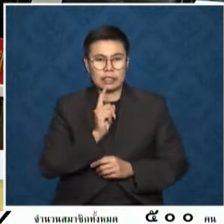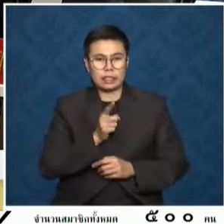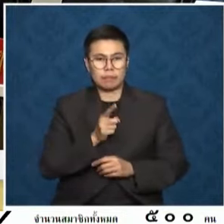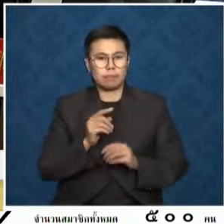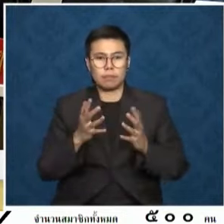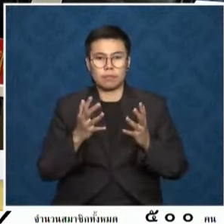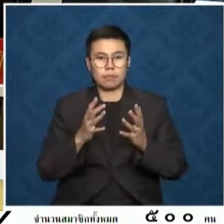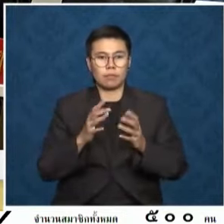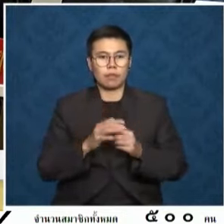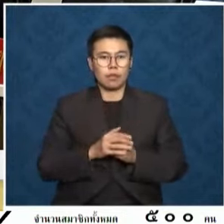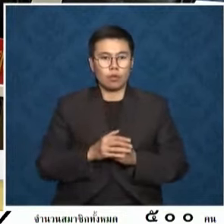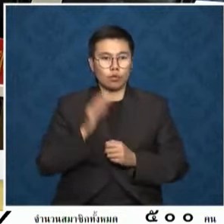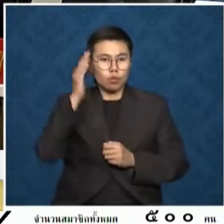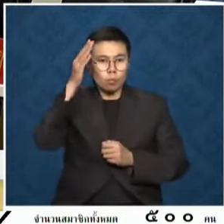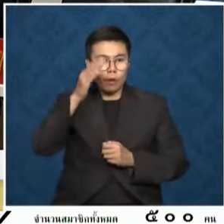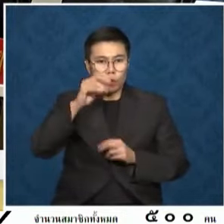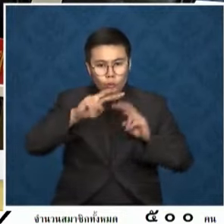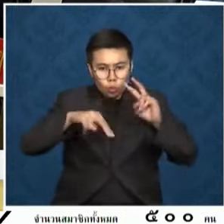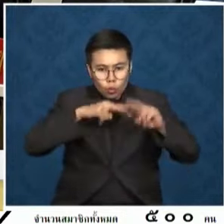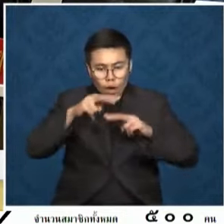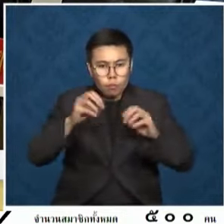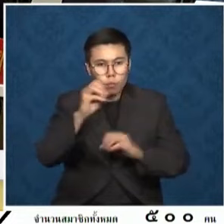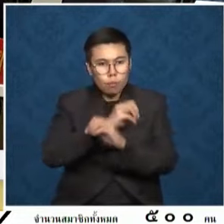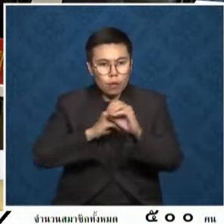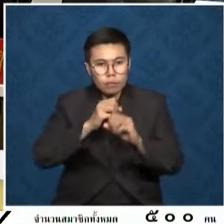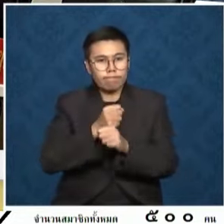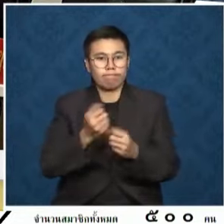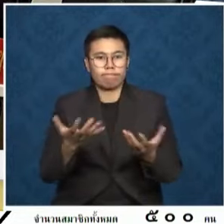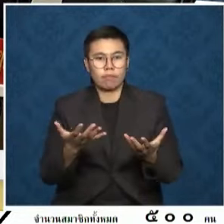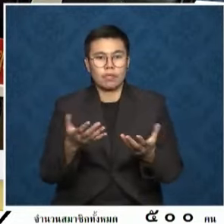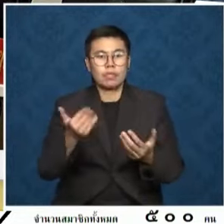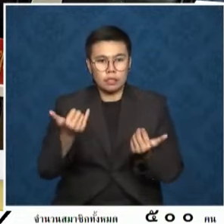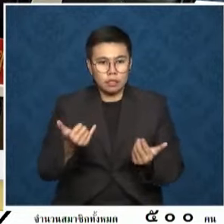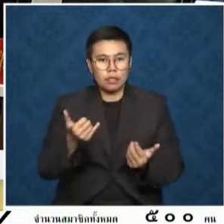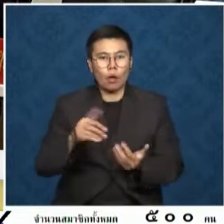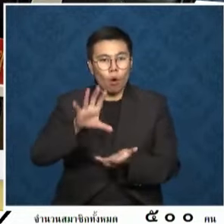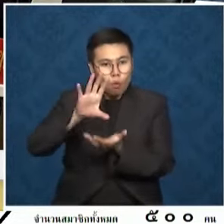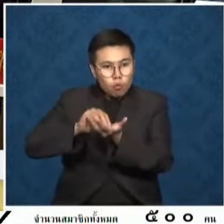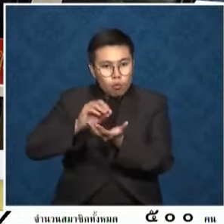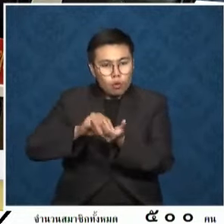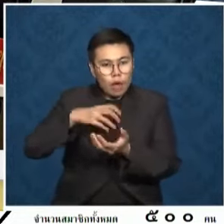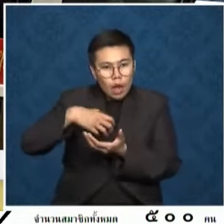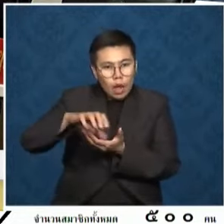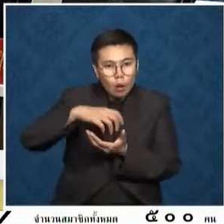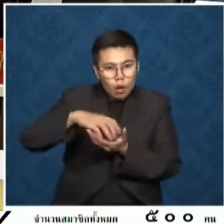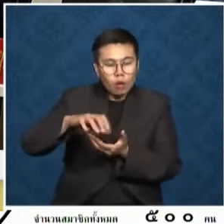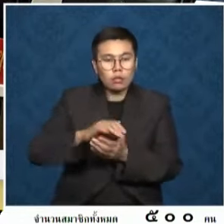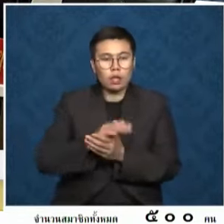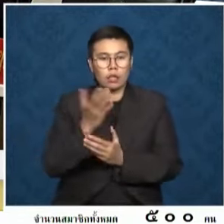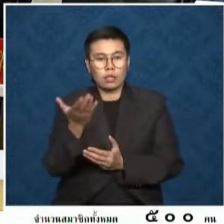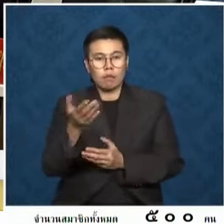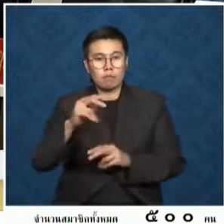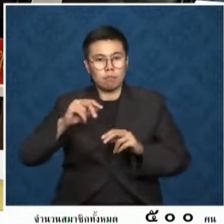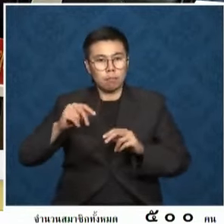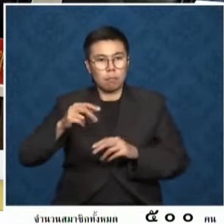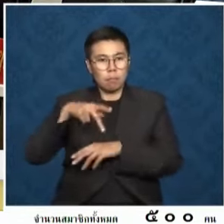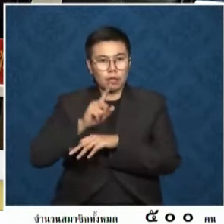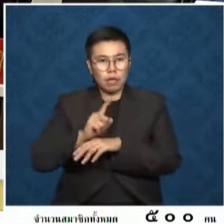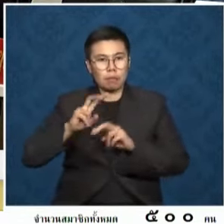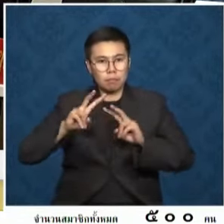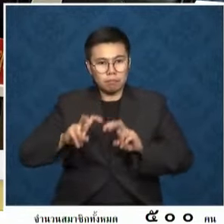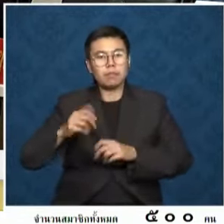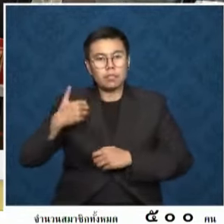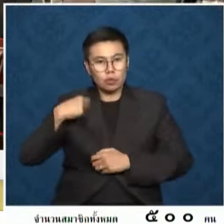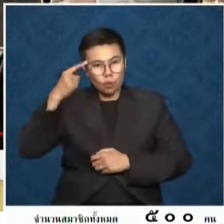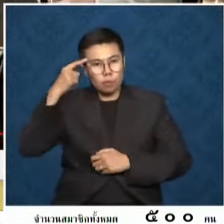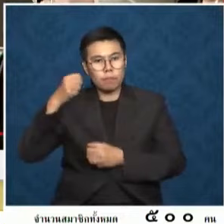เราจะรักษาความปลอดภัยได้อย่างไรครับเรียนด้วยความเคารพครับท่านประธานครับเป็นข้อมูลครับให้ท่านประธานได้วินิจฉัยเพราะอาจจะมีผู้ประท้วงได้ประท้วงอีกครั้ง